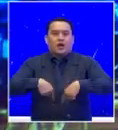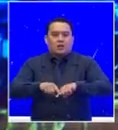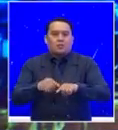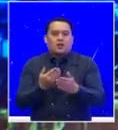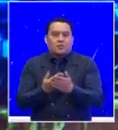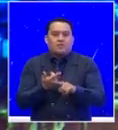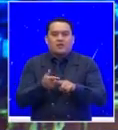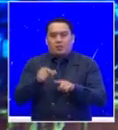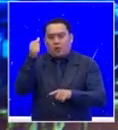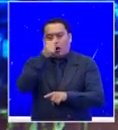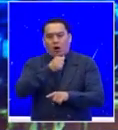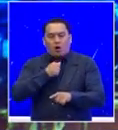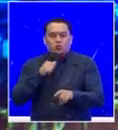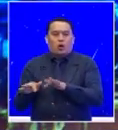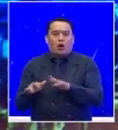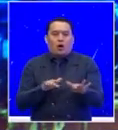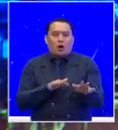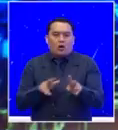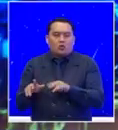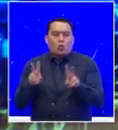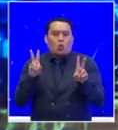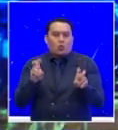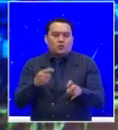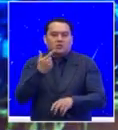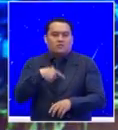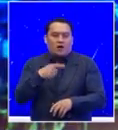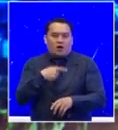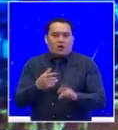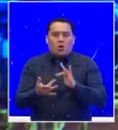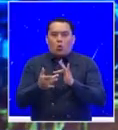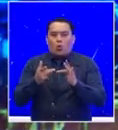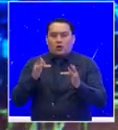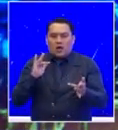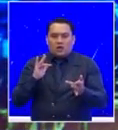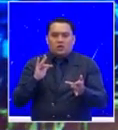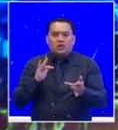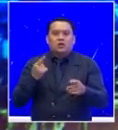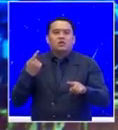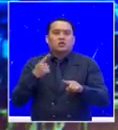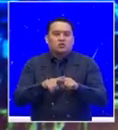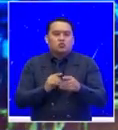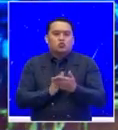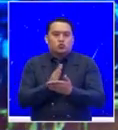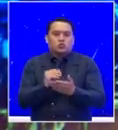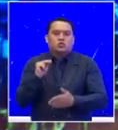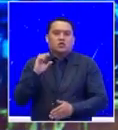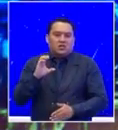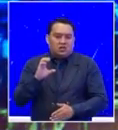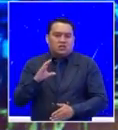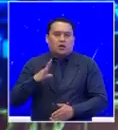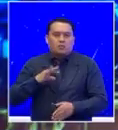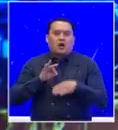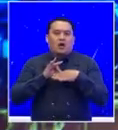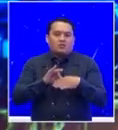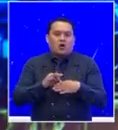примеру, в этом году традиционная акция «Приемная на дорогах» проводится в режиме онлайн. Не отстают от технологий и службы ЧС, которые